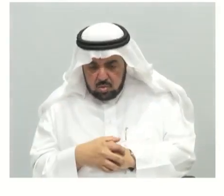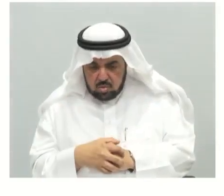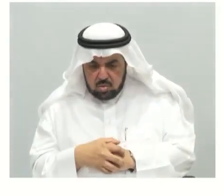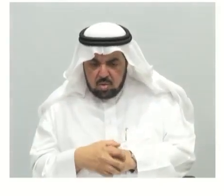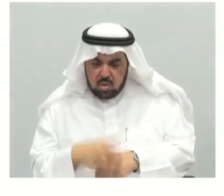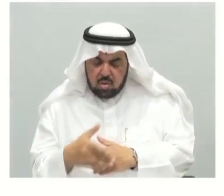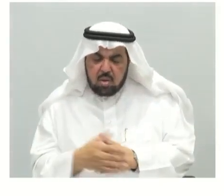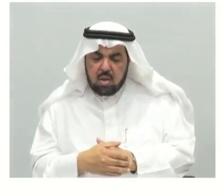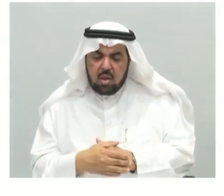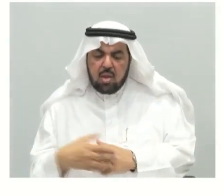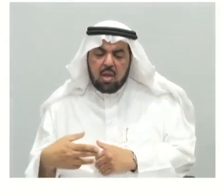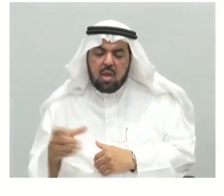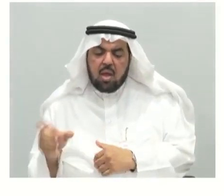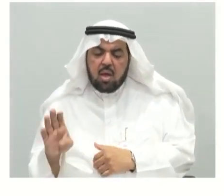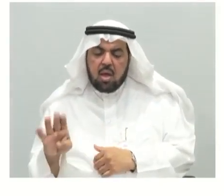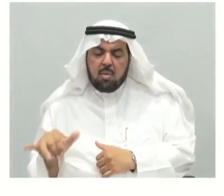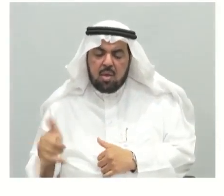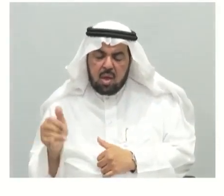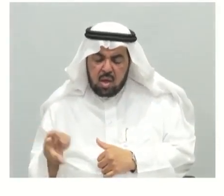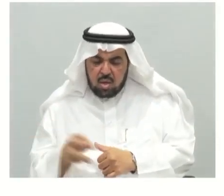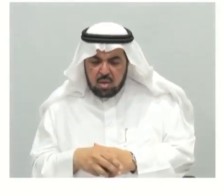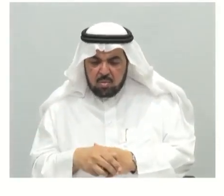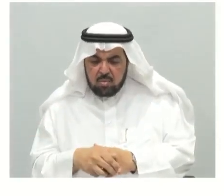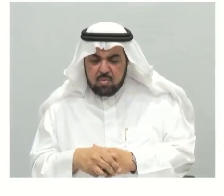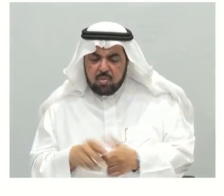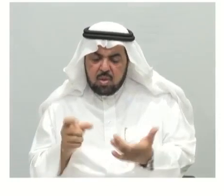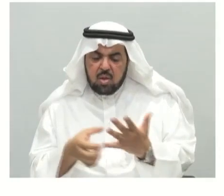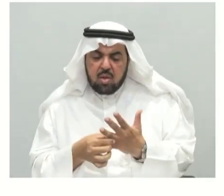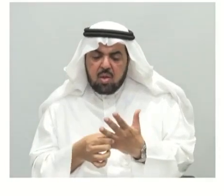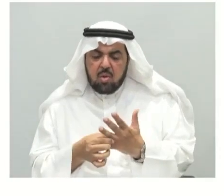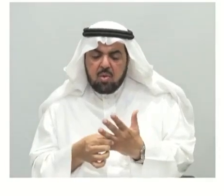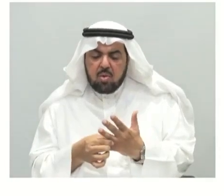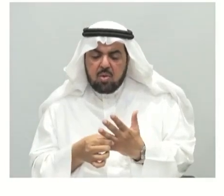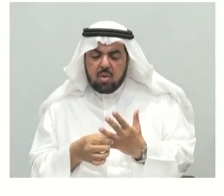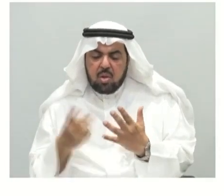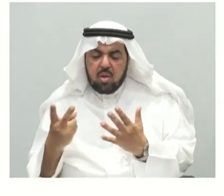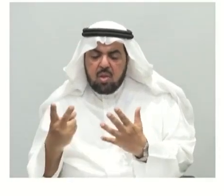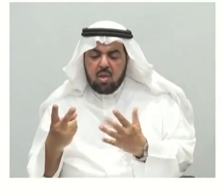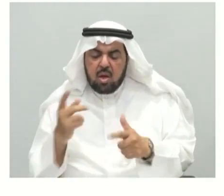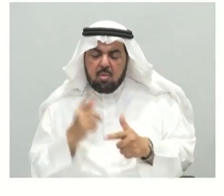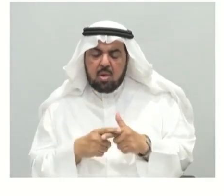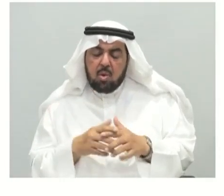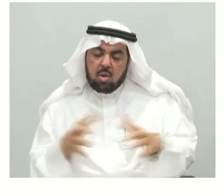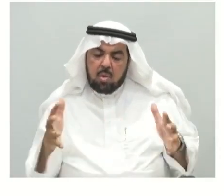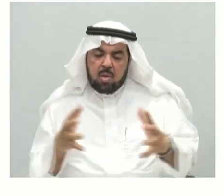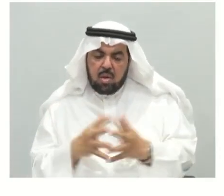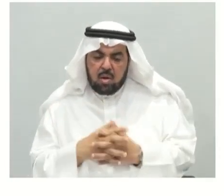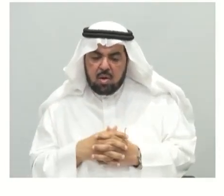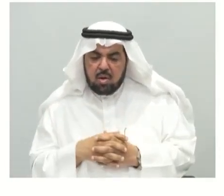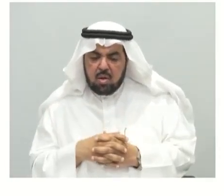ينتمي الى العنكبيات ولكن ح في السؤال ان الزوج الثاني من الزوائد كبير